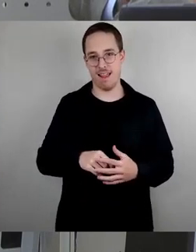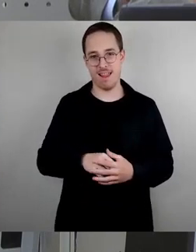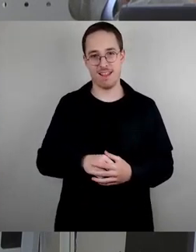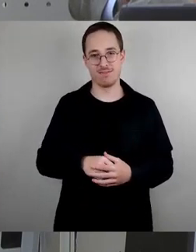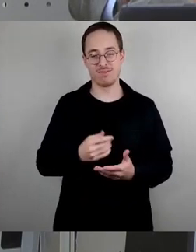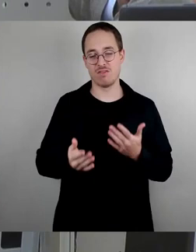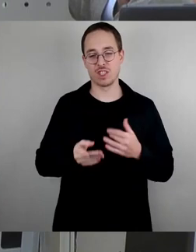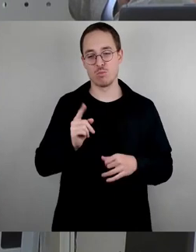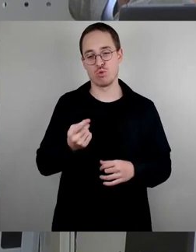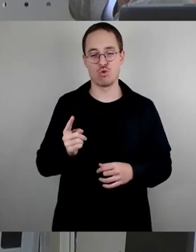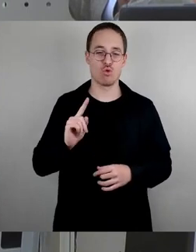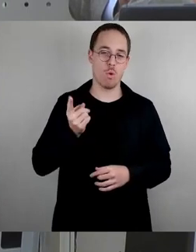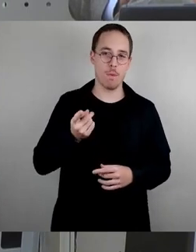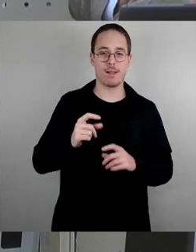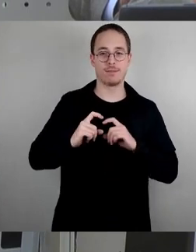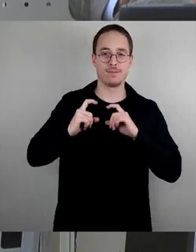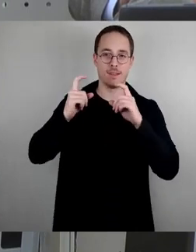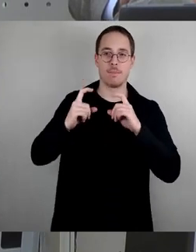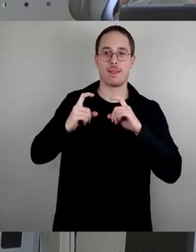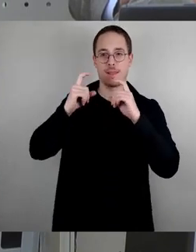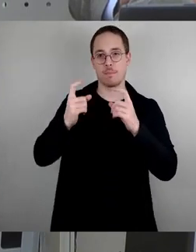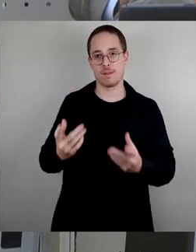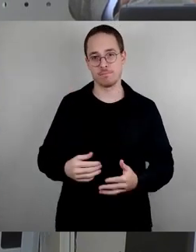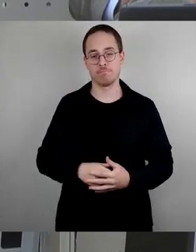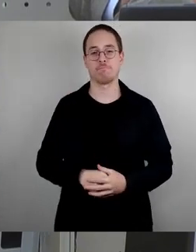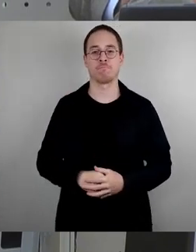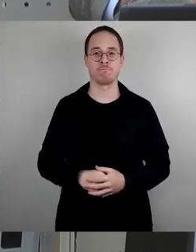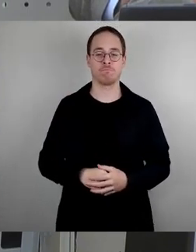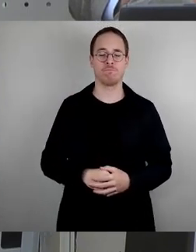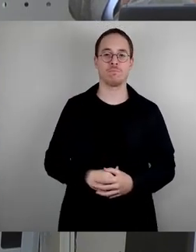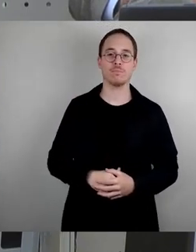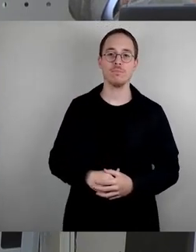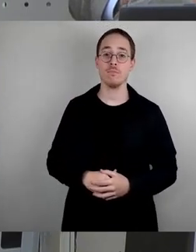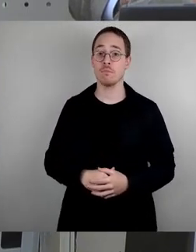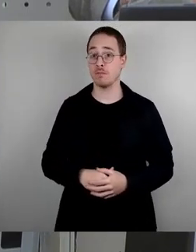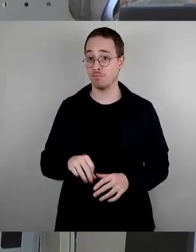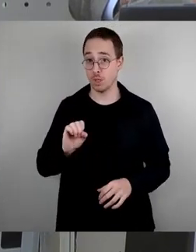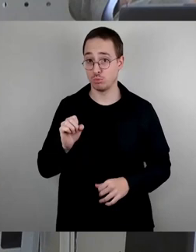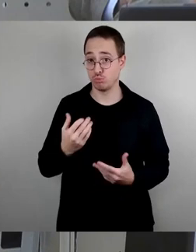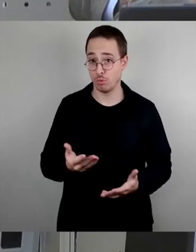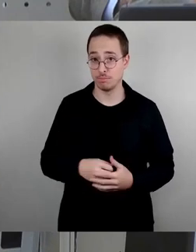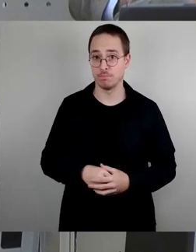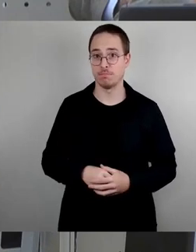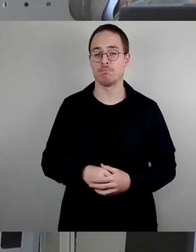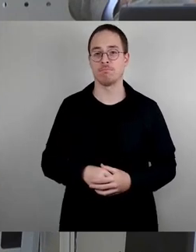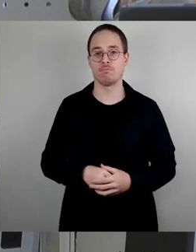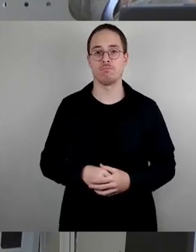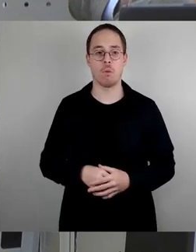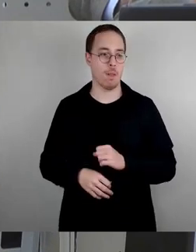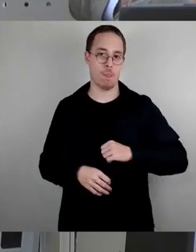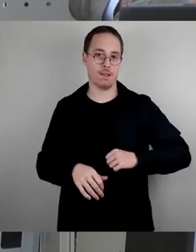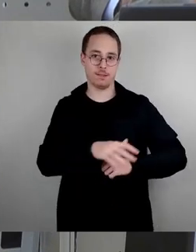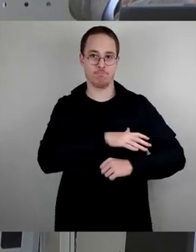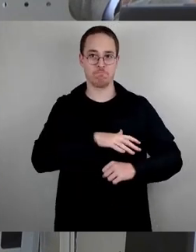Platz, Bauernbusch reden. Das hat einfach die Ursache, ich meine, die Linke hat sich immer für Straßen ausgesprochen, die schlank